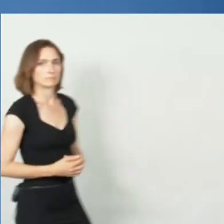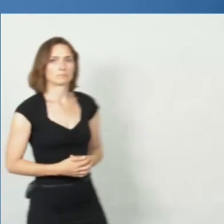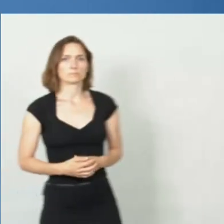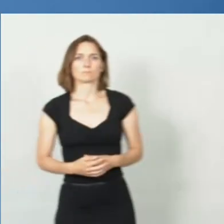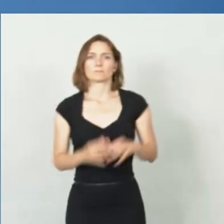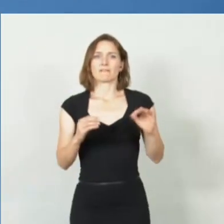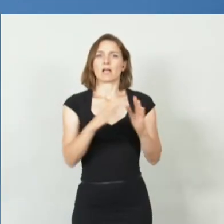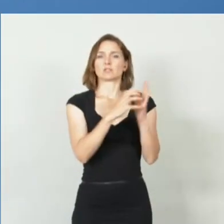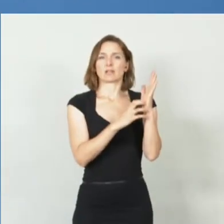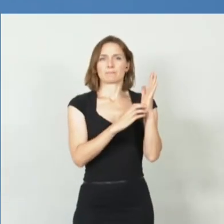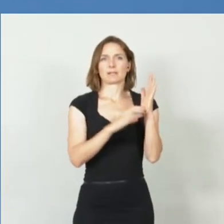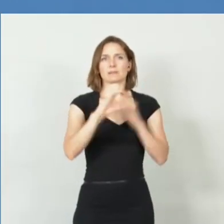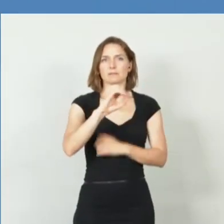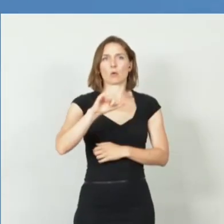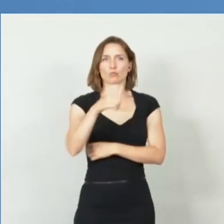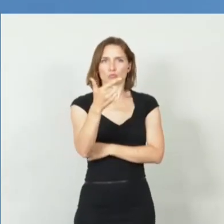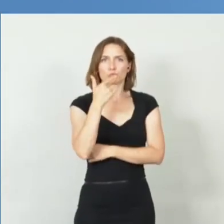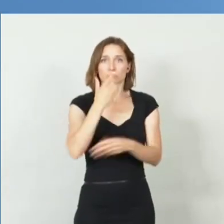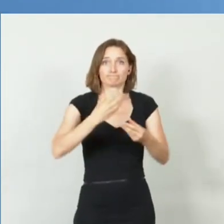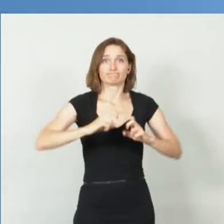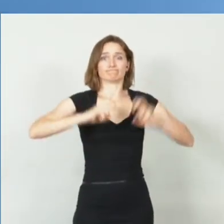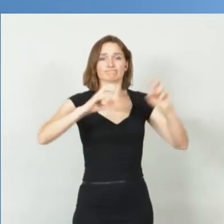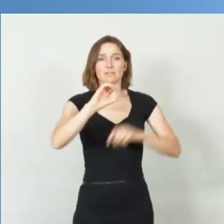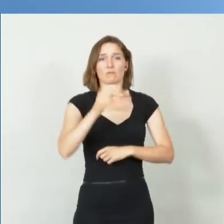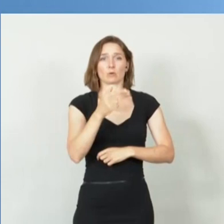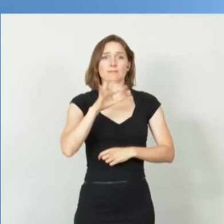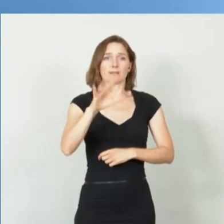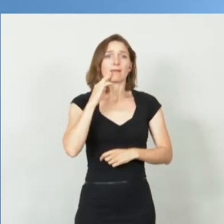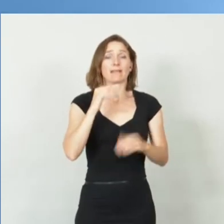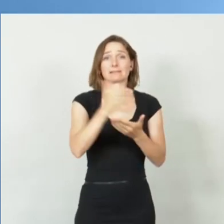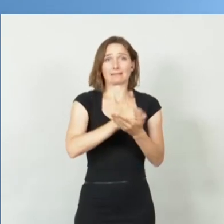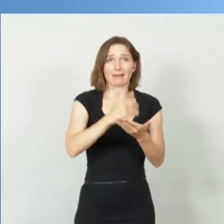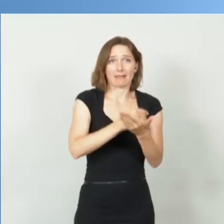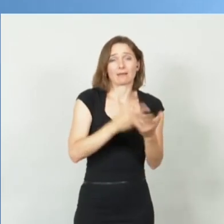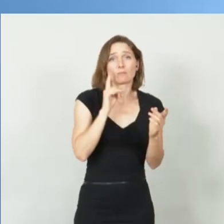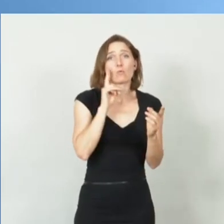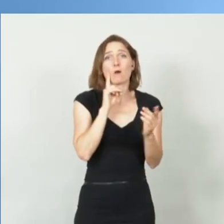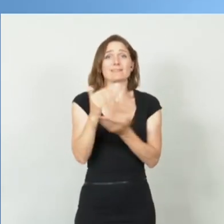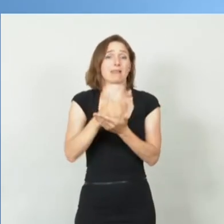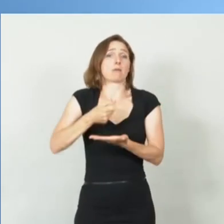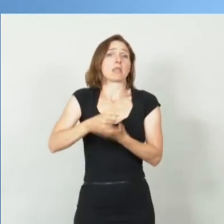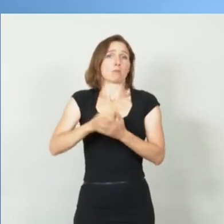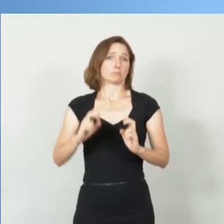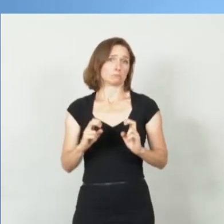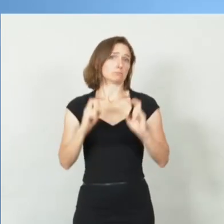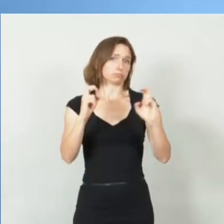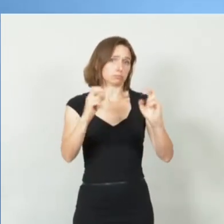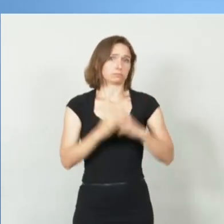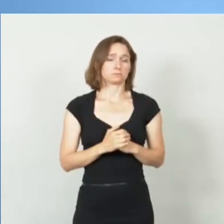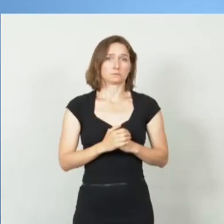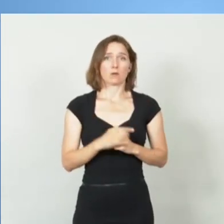la masse salariale et la revalorisation du SMIC le l'explique - 1